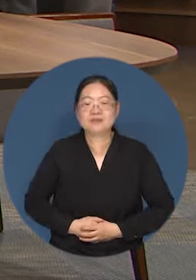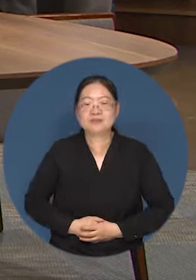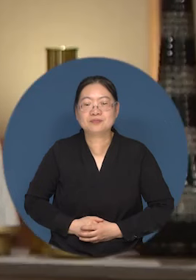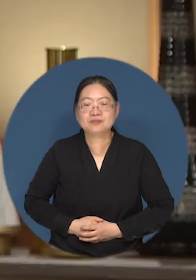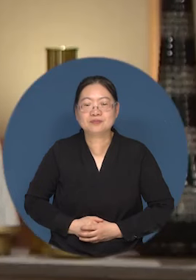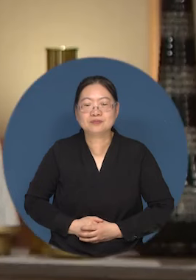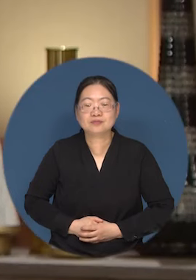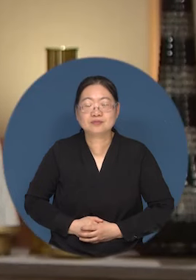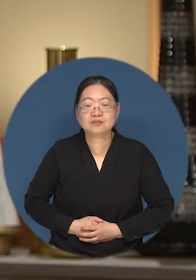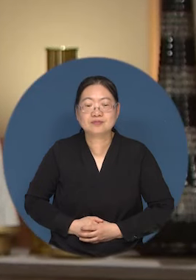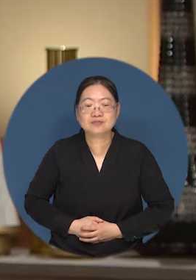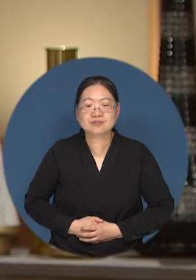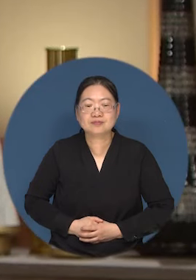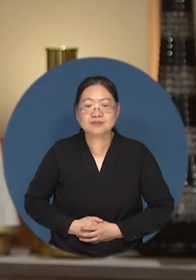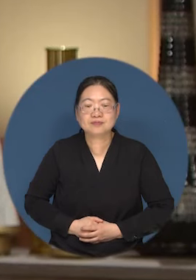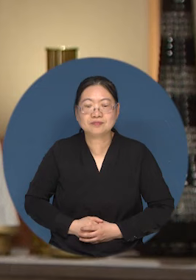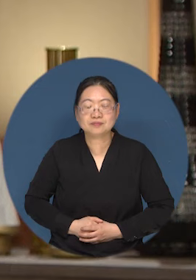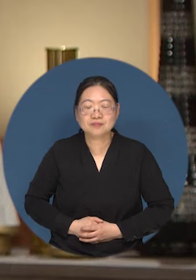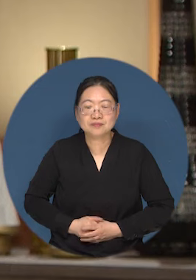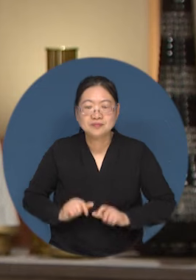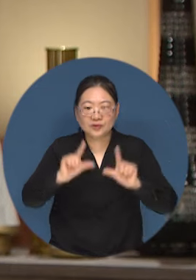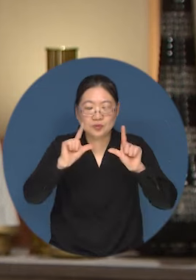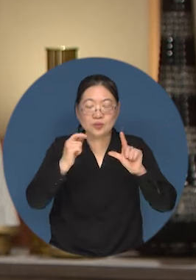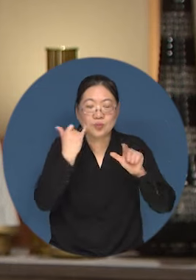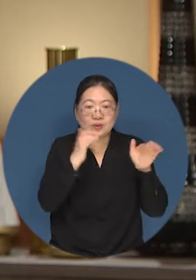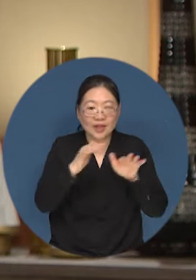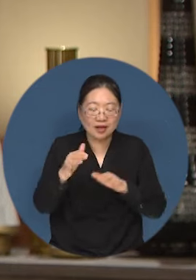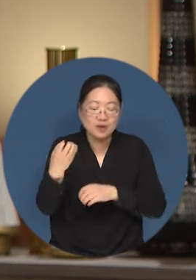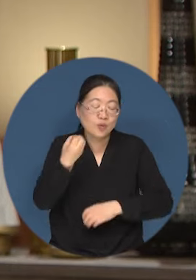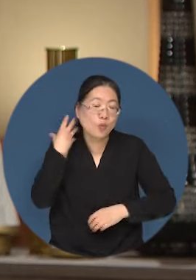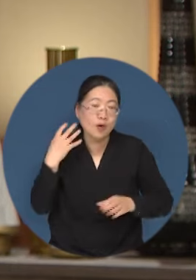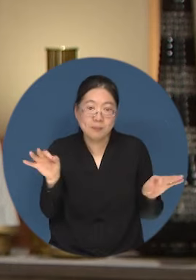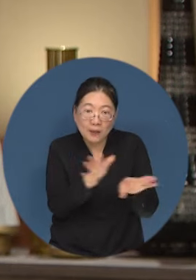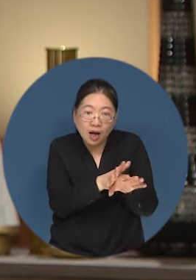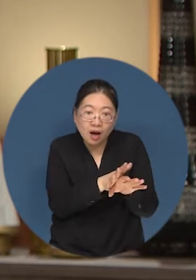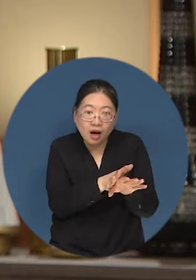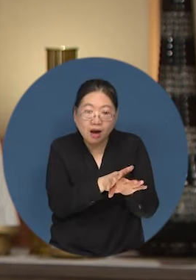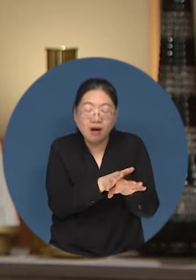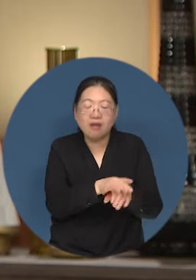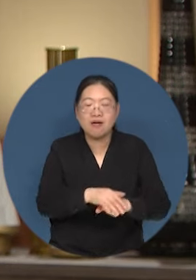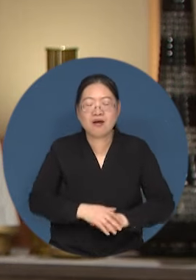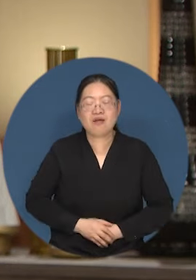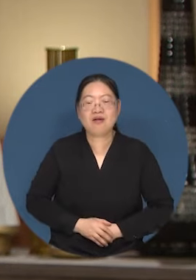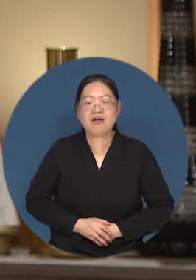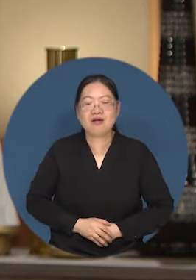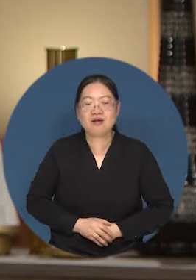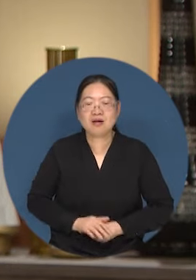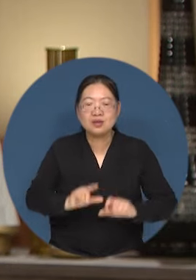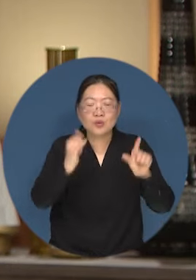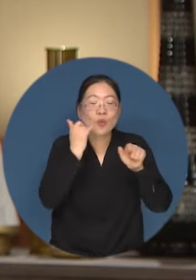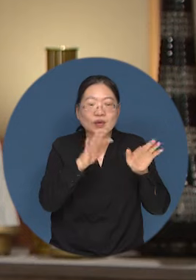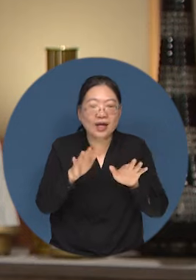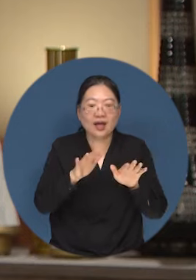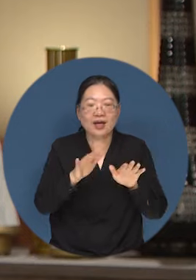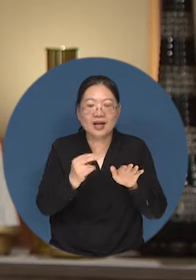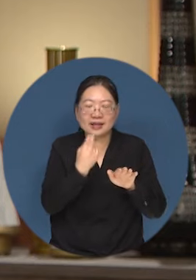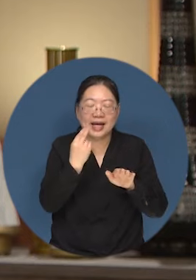개념인데 만약에 동해에 고래가 사라지면 사라지게 된다면 동해의